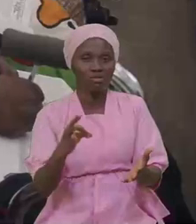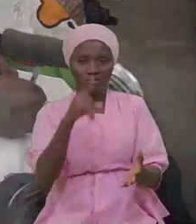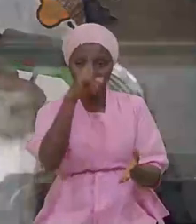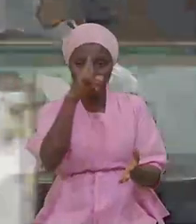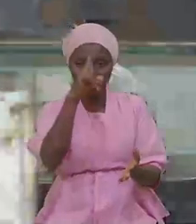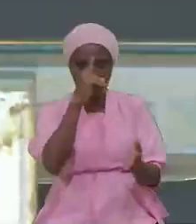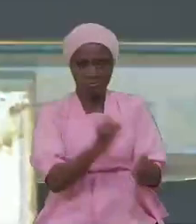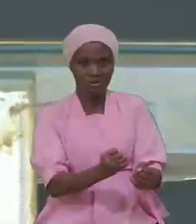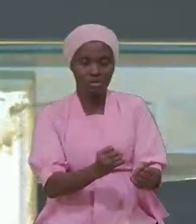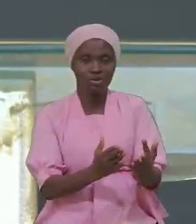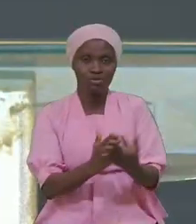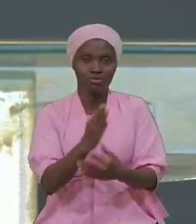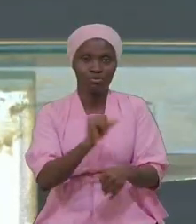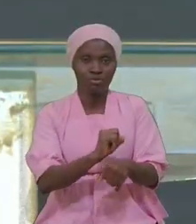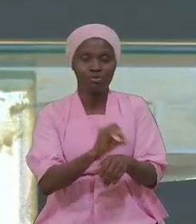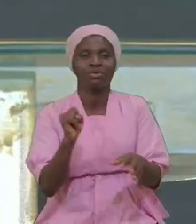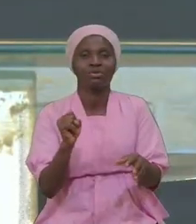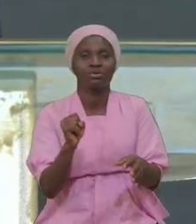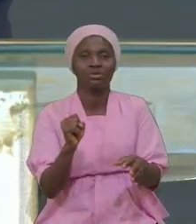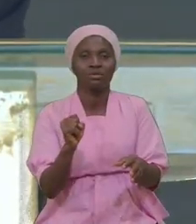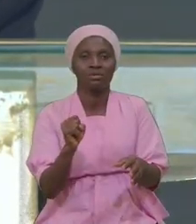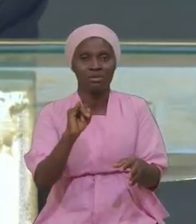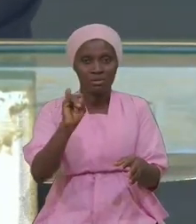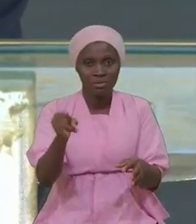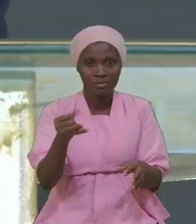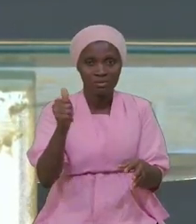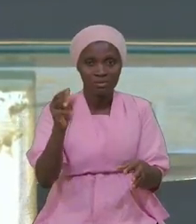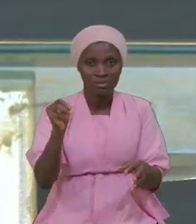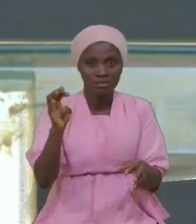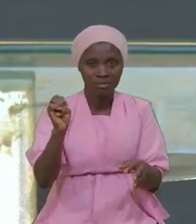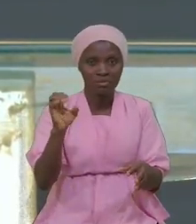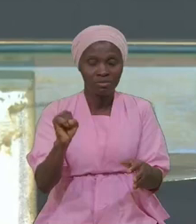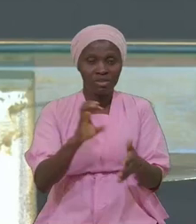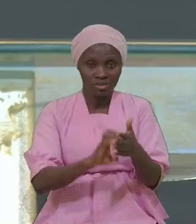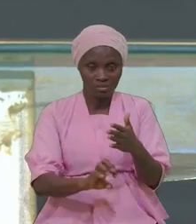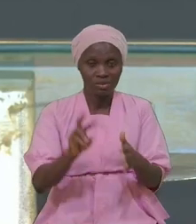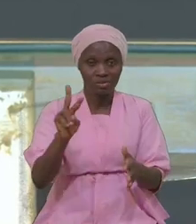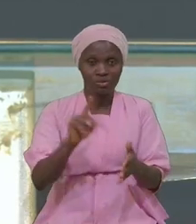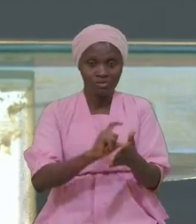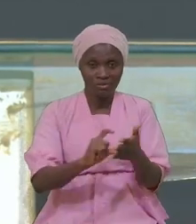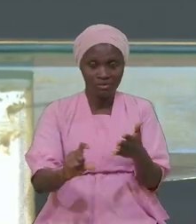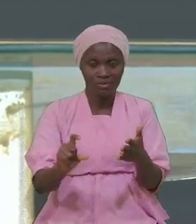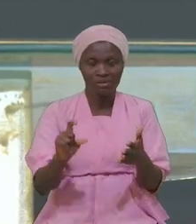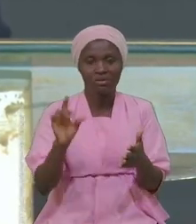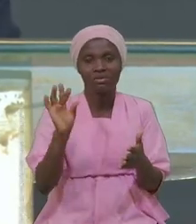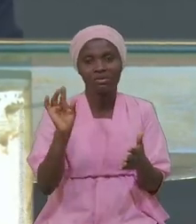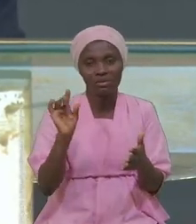du discernement de la foi à travers les œuvres. L'évidence du discernement de la foi à travers les